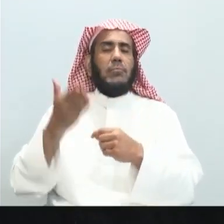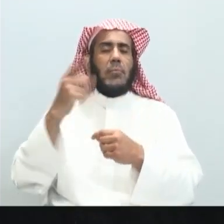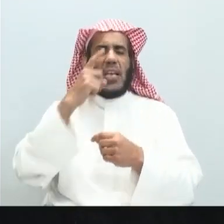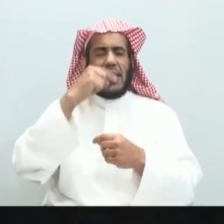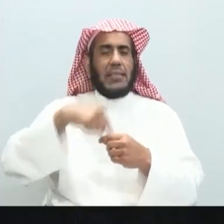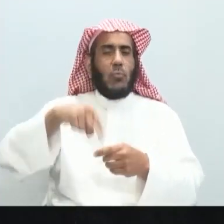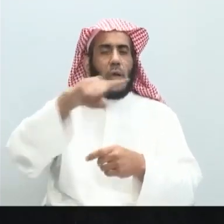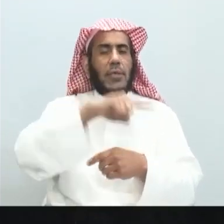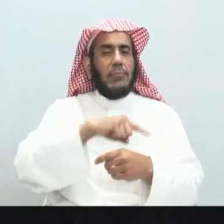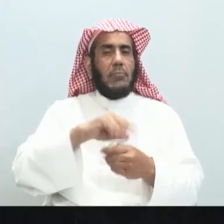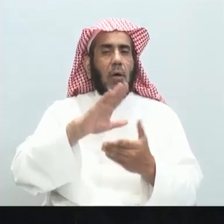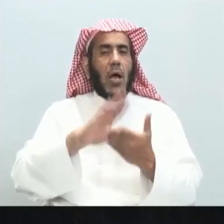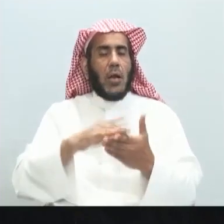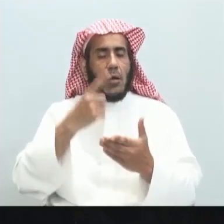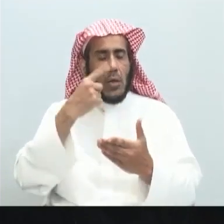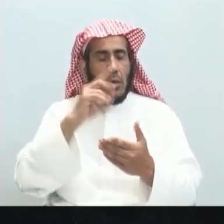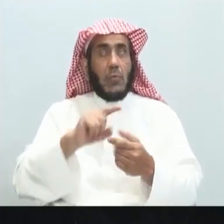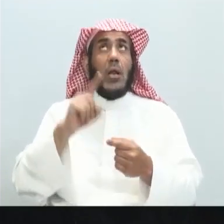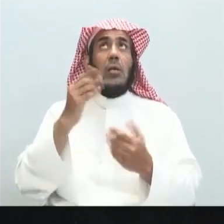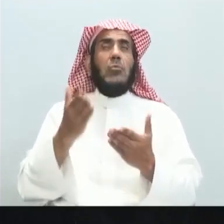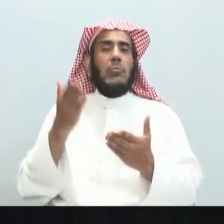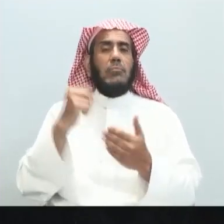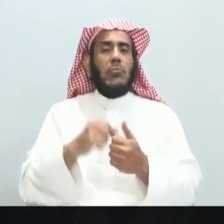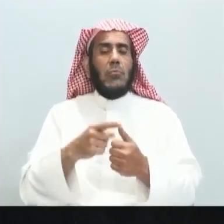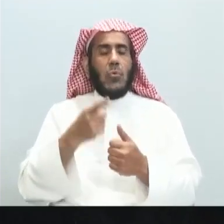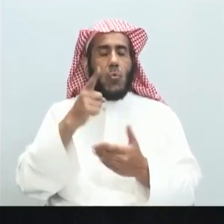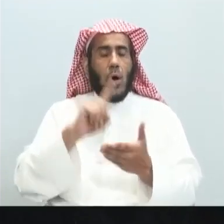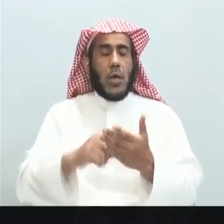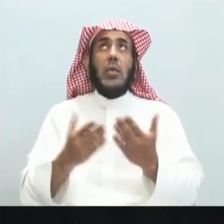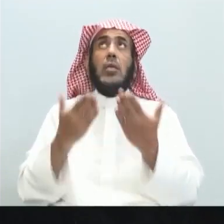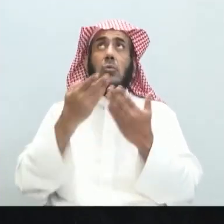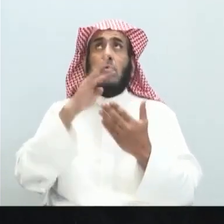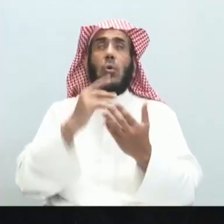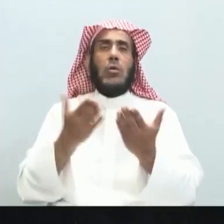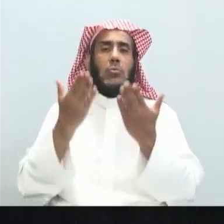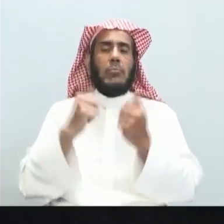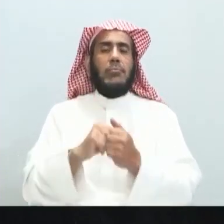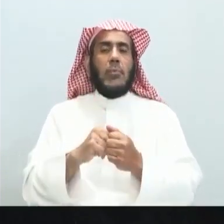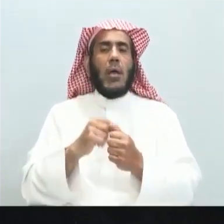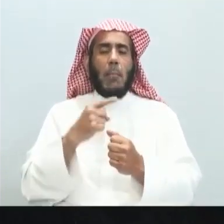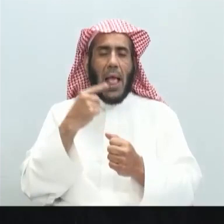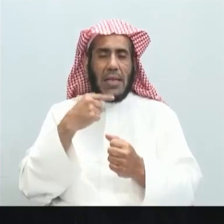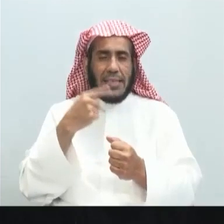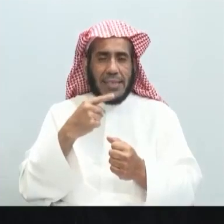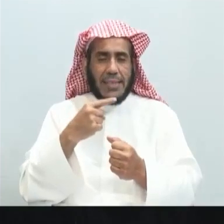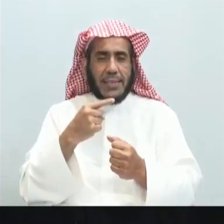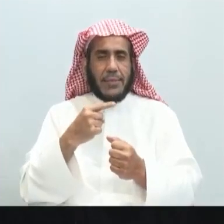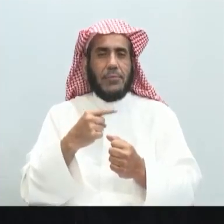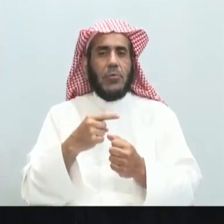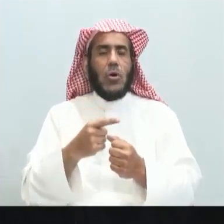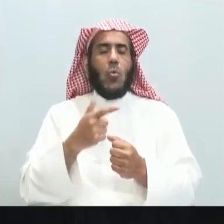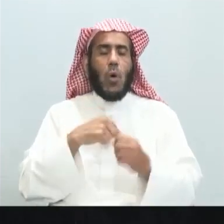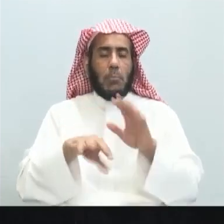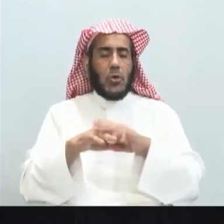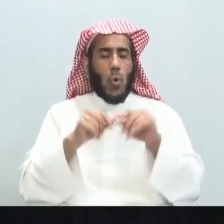يجب علينا ان نعترف به لله تعالى وان نشكر الله سبحانه وتعالى بالسنتنا وكذلك